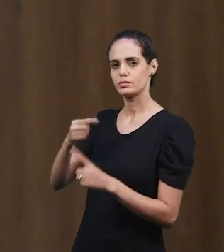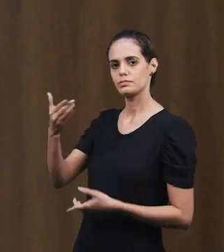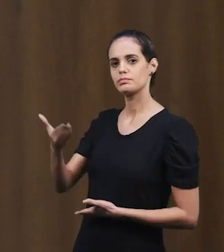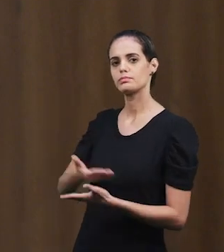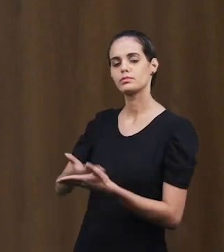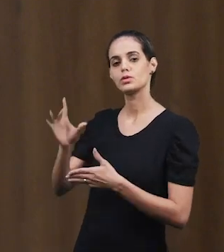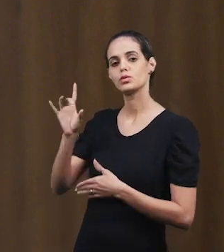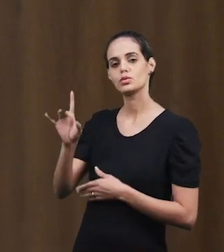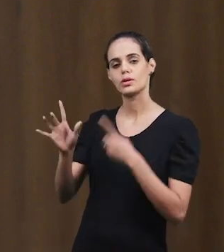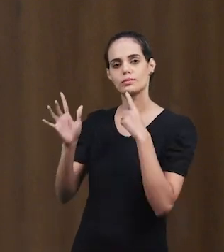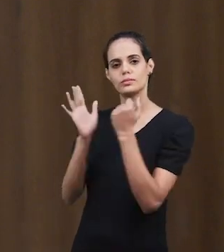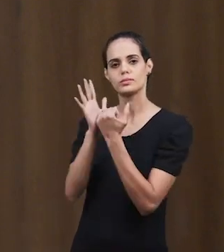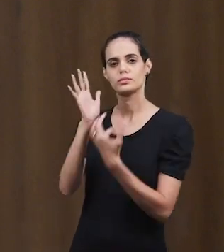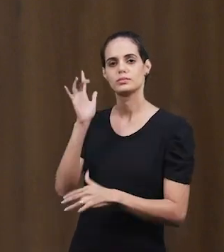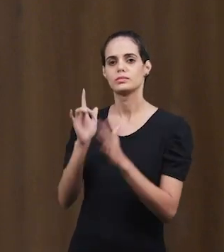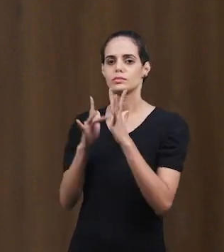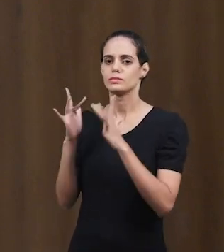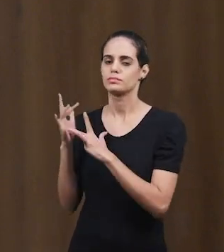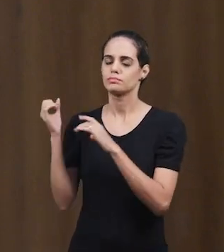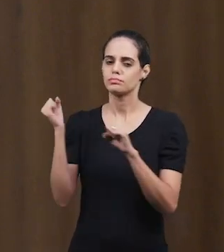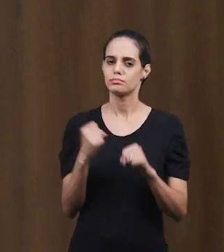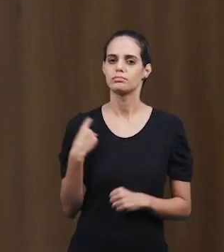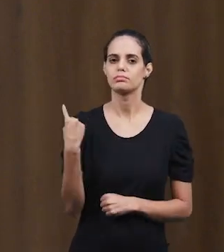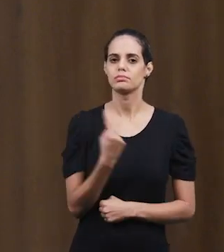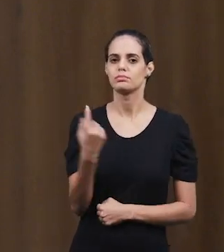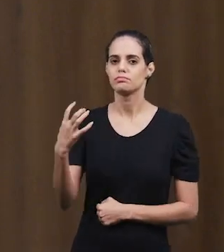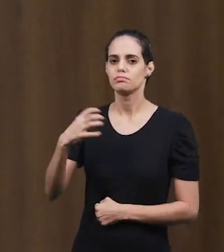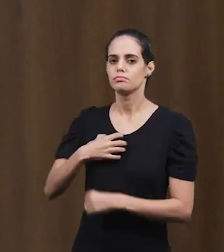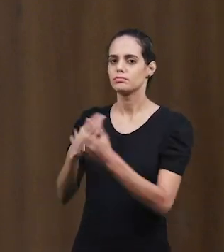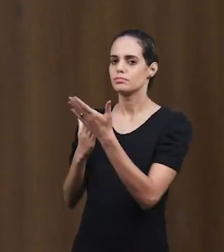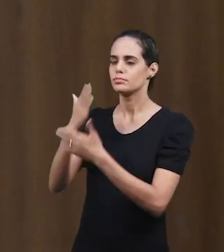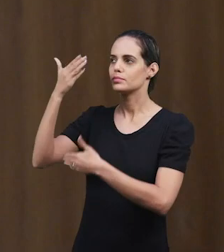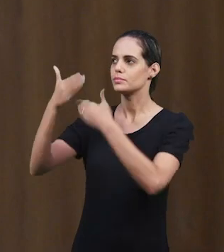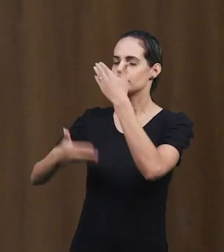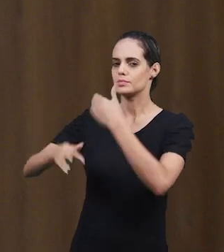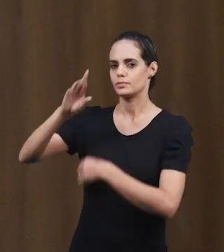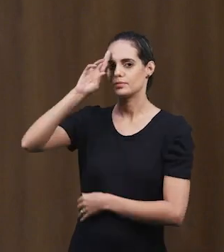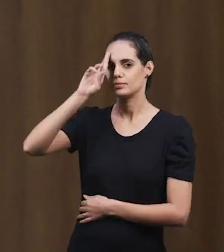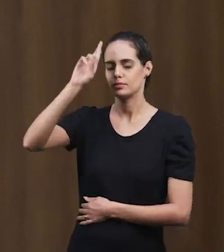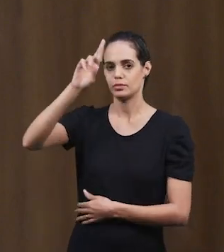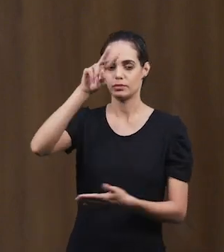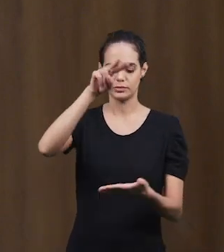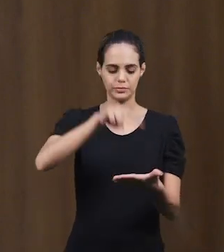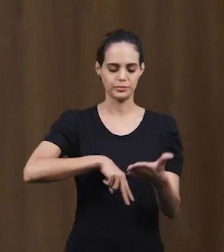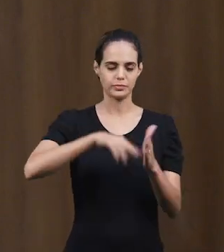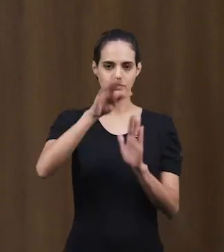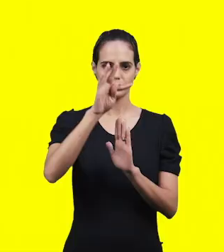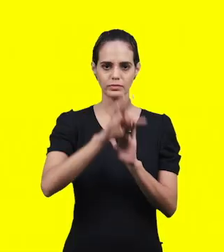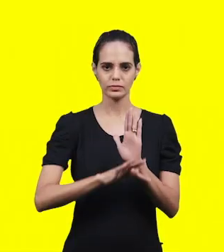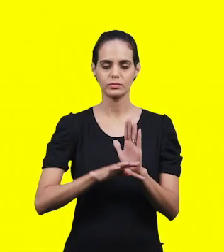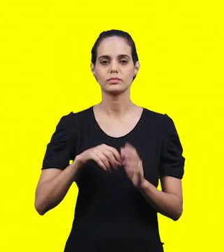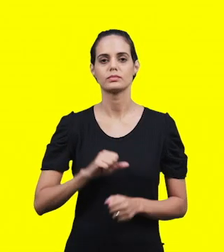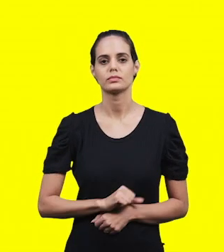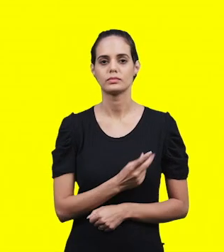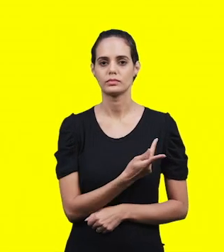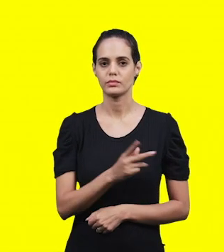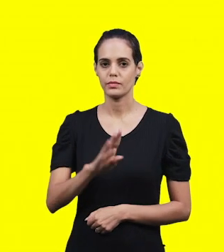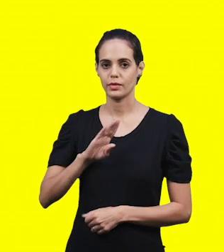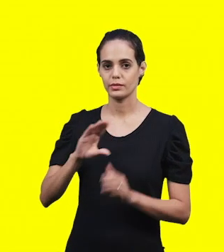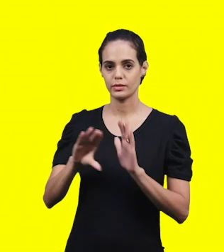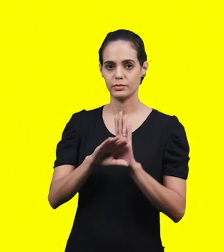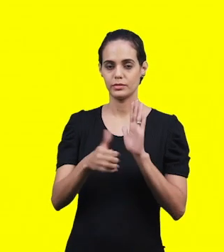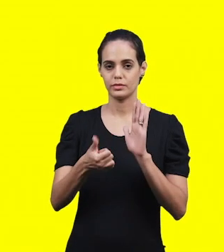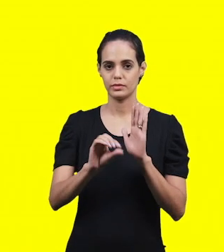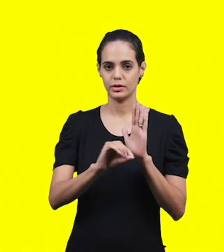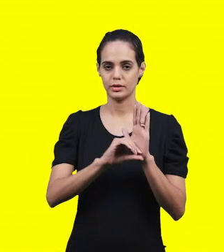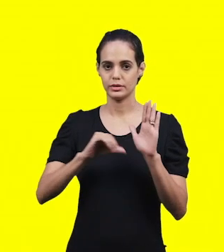par le pouvoir du sang de Jésus, nous pouvons entrer dans la présence de Dieu. Nous allons lire un texte de la parole de Dieu qui se trouve en Hébreux